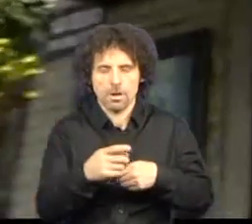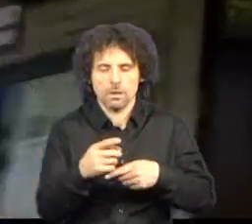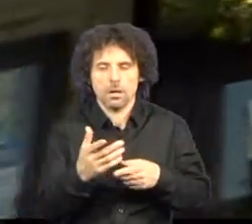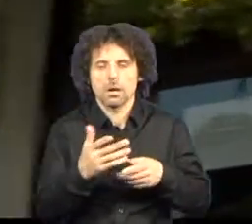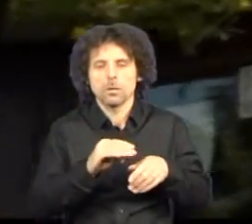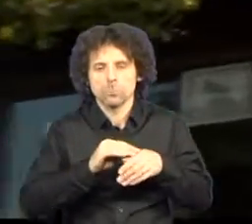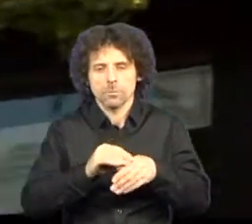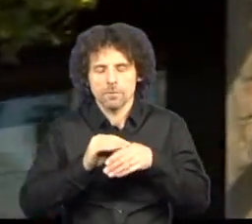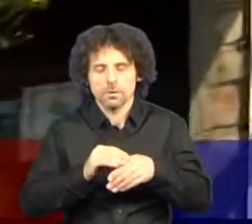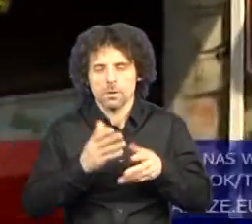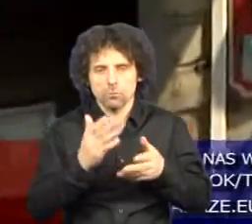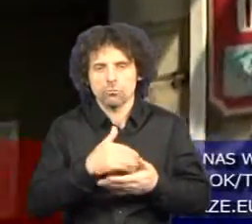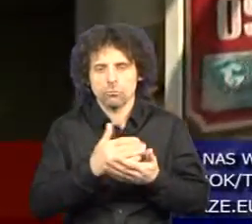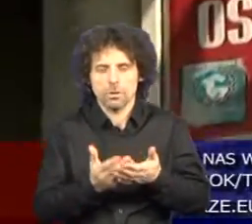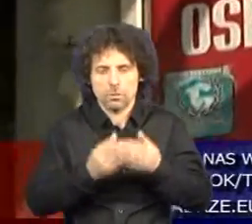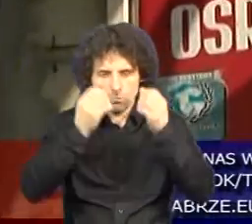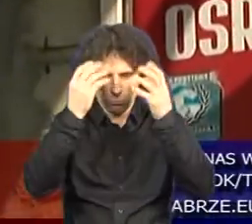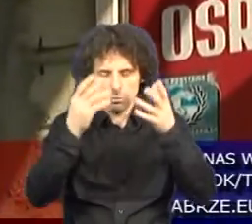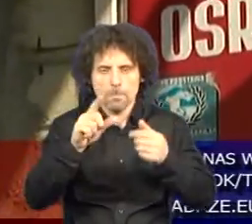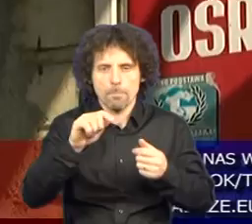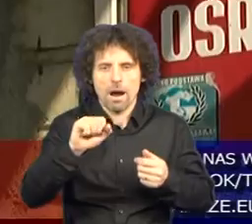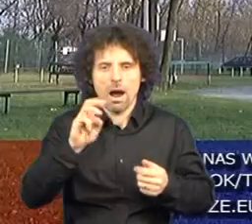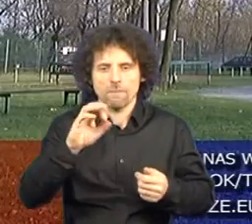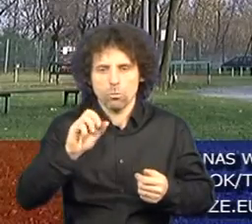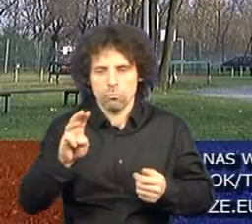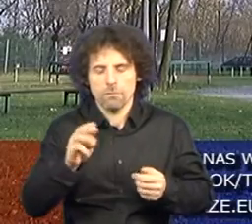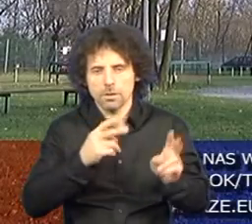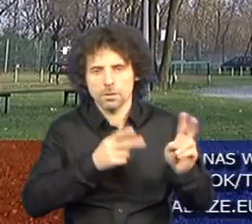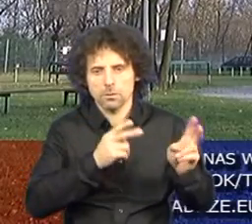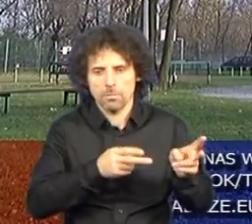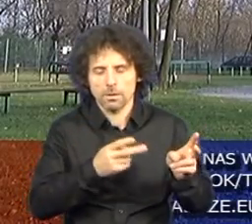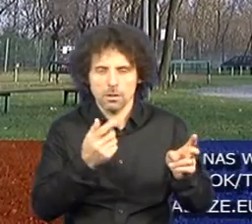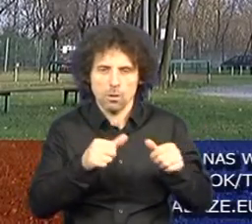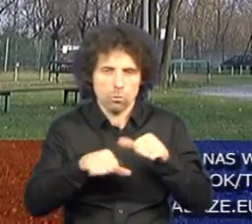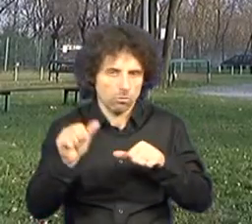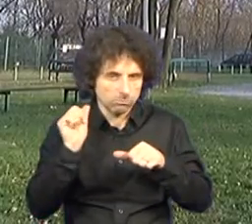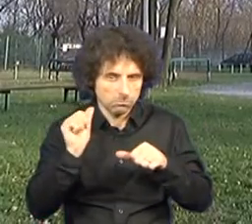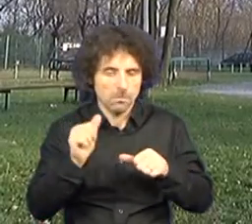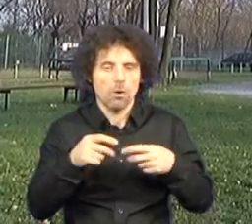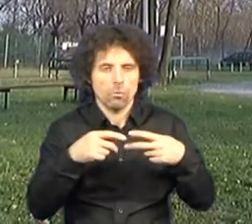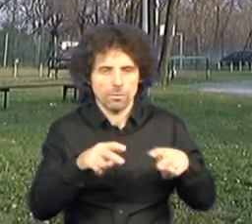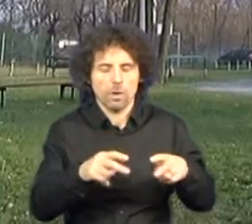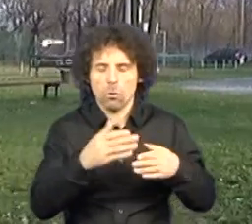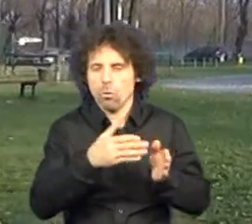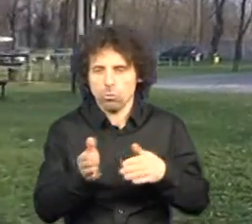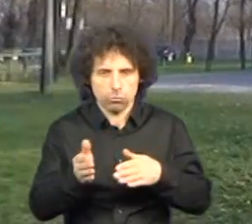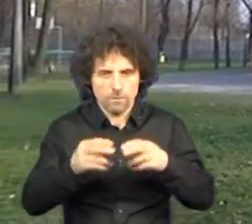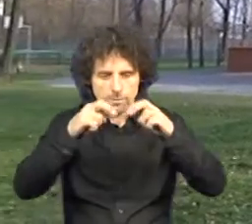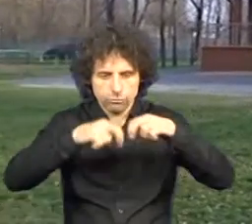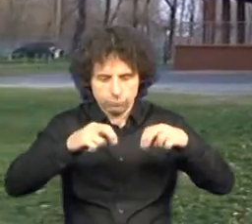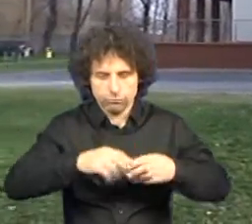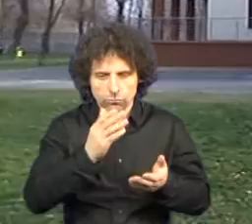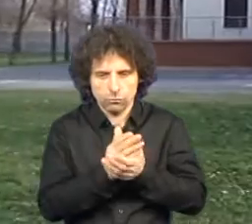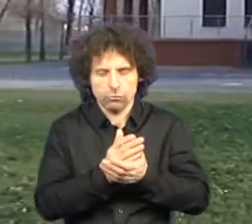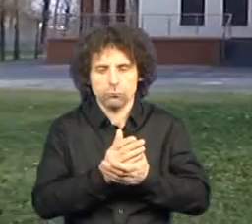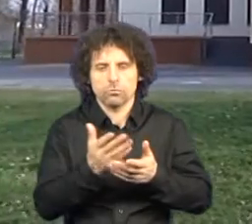przeprowadzono już w Dzielnicowym Ośrodku Kultury w Pawłowie. W listopadzie ubiegłego roku oddano do użytku odrestaurowany obiekt